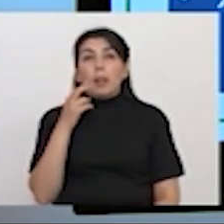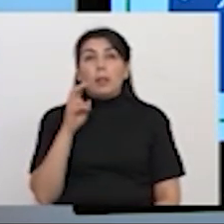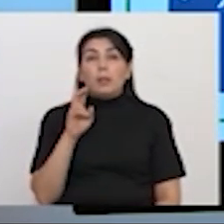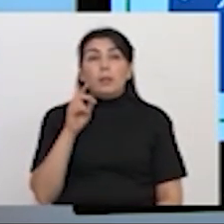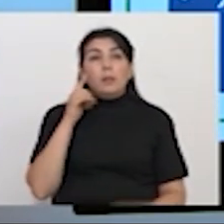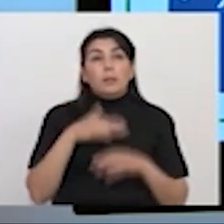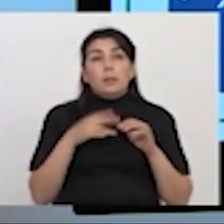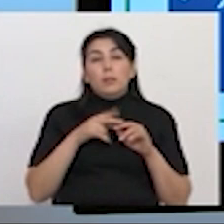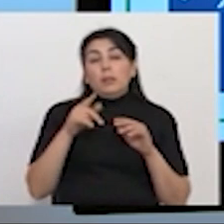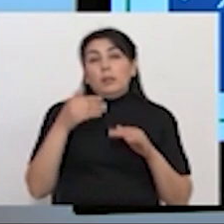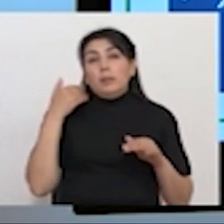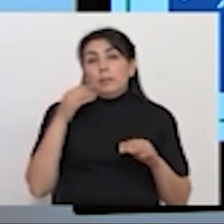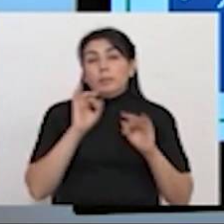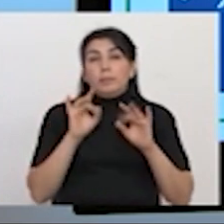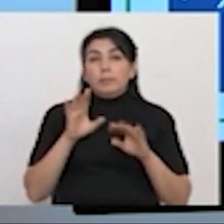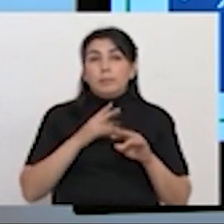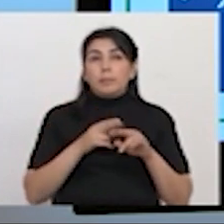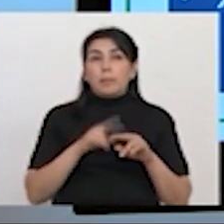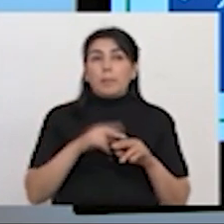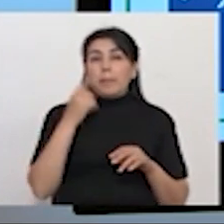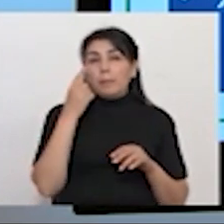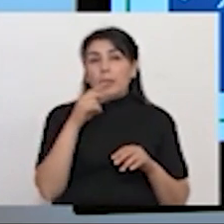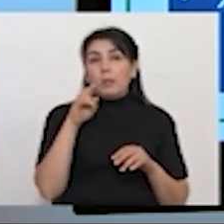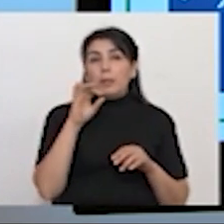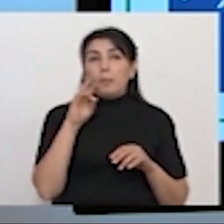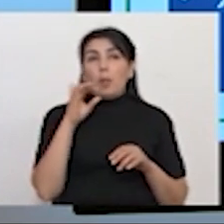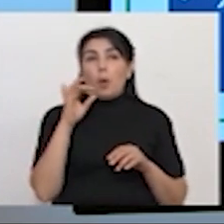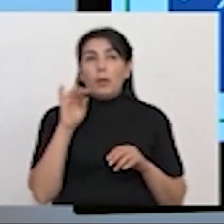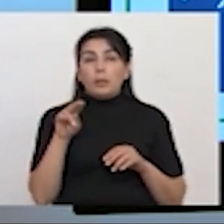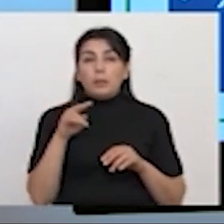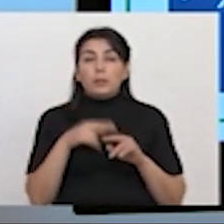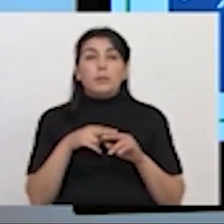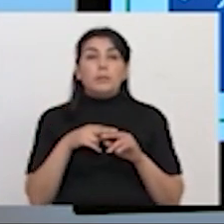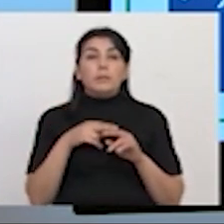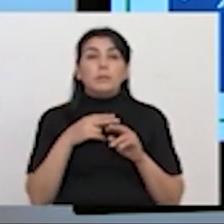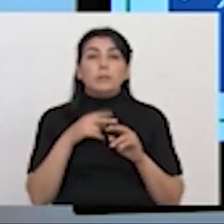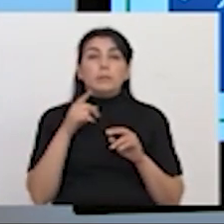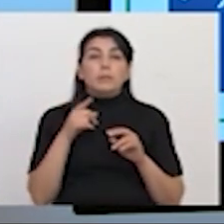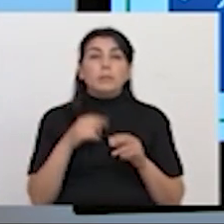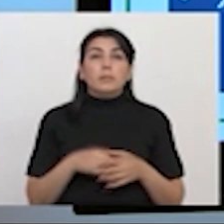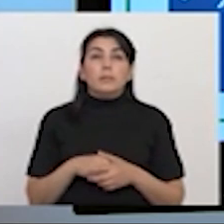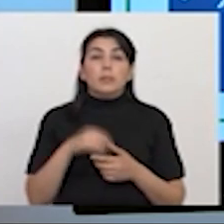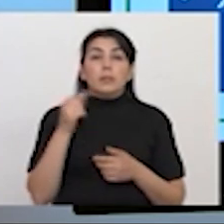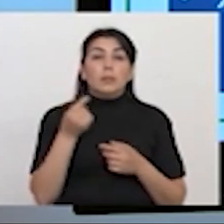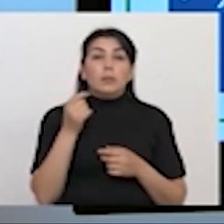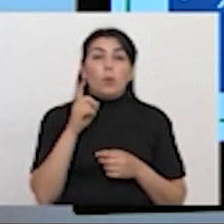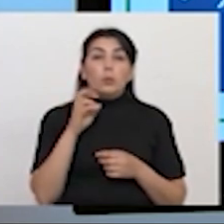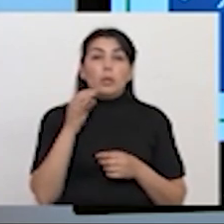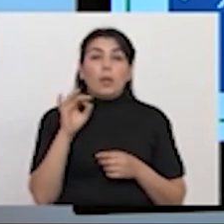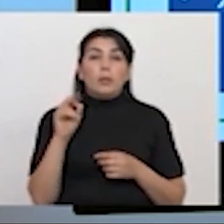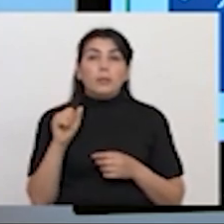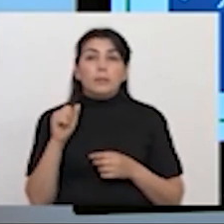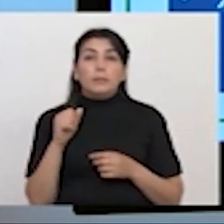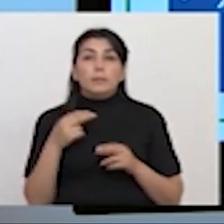bo'lsak, boyiga aytganimizdek, bitta diploid hujayradan to'rtta gaploid bir-biridan farq qiluvchi hujayralar hosil